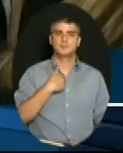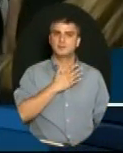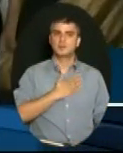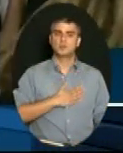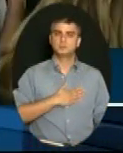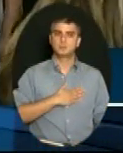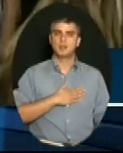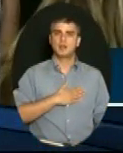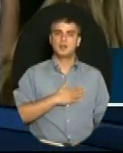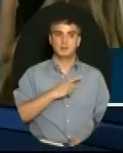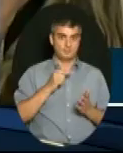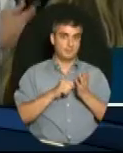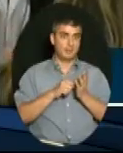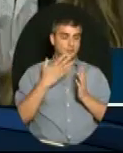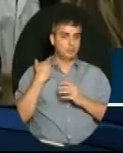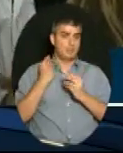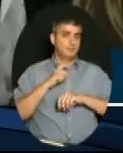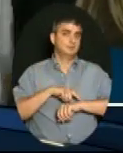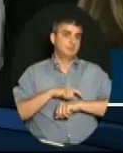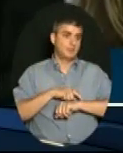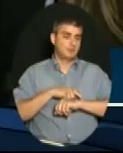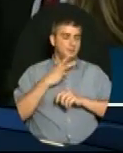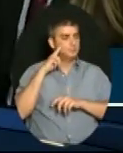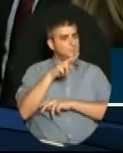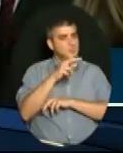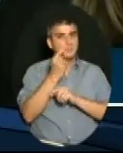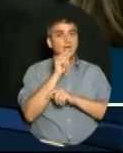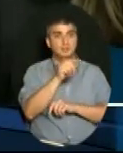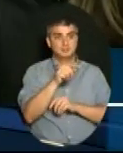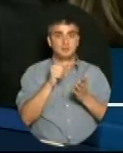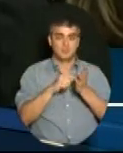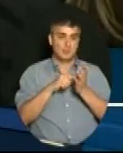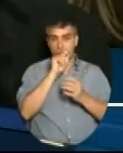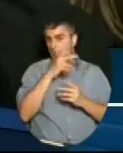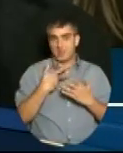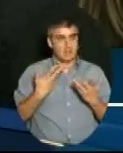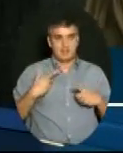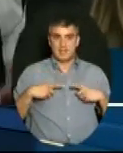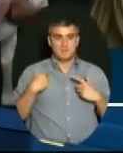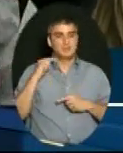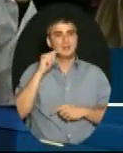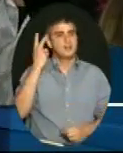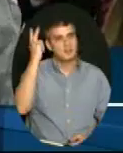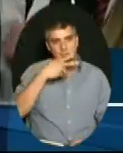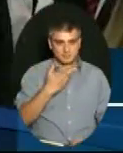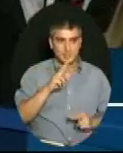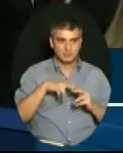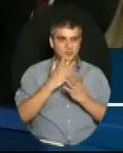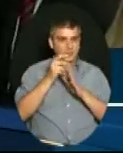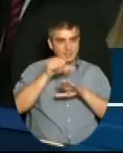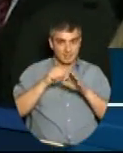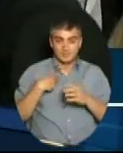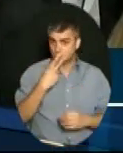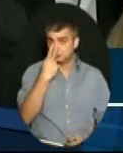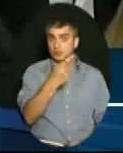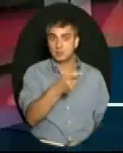רוצה, ובגלל שהיה לי המון זמן להתעמק ברגע הזה, ובגלל שכנראה גם אין לי חיים, הגעתי למסקנה אחרי שניתחתי את זה, ואני רוצה